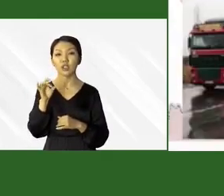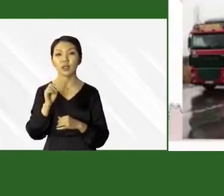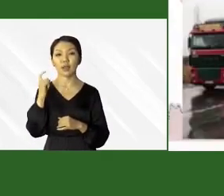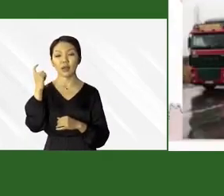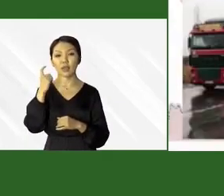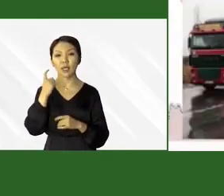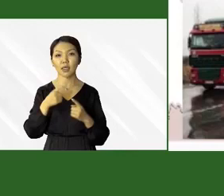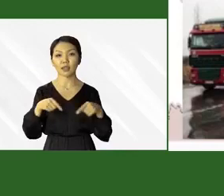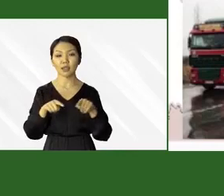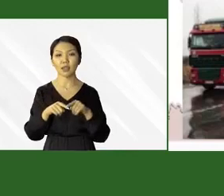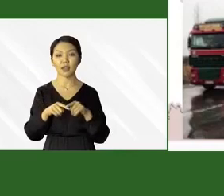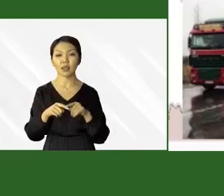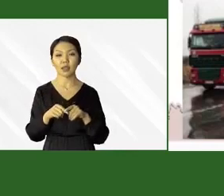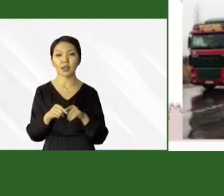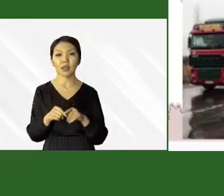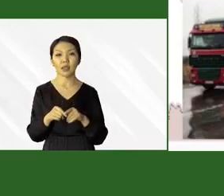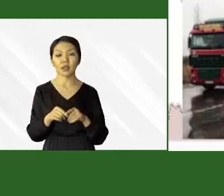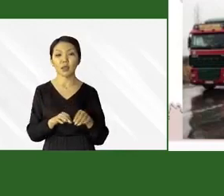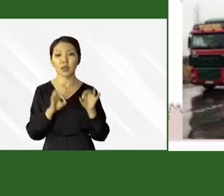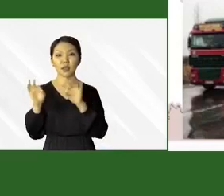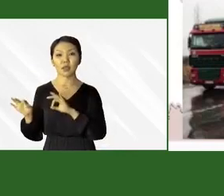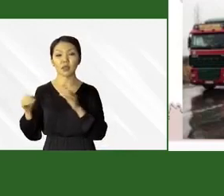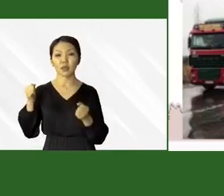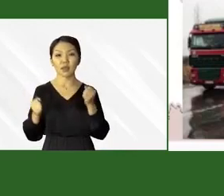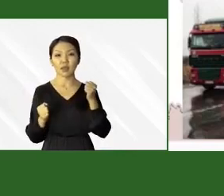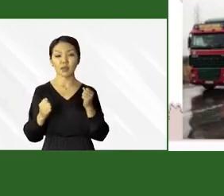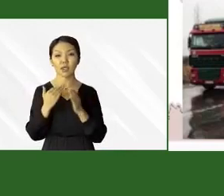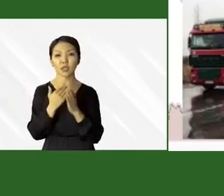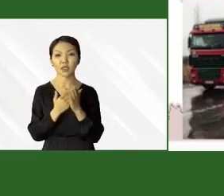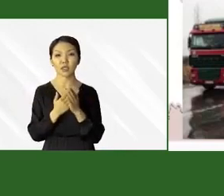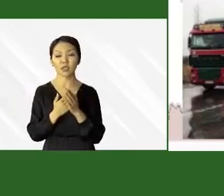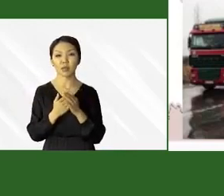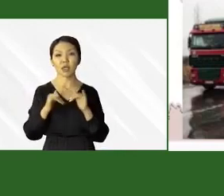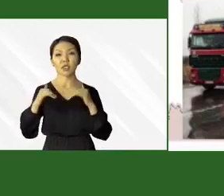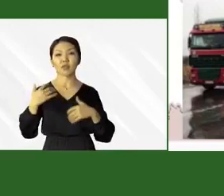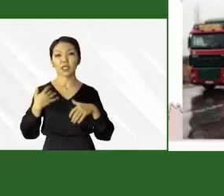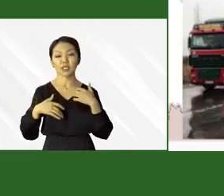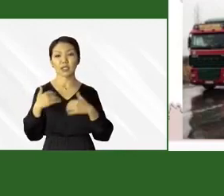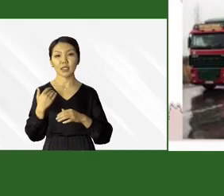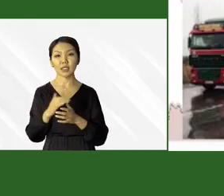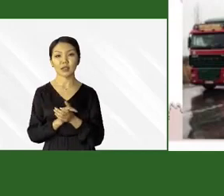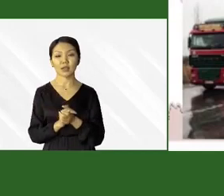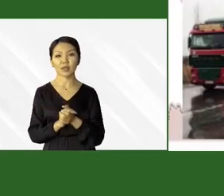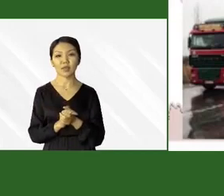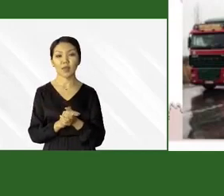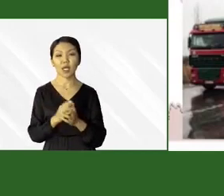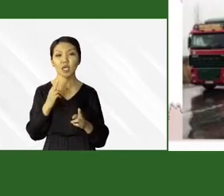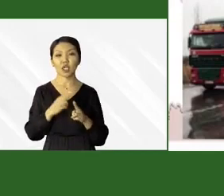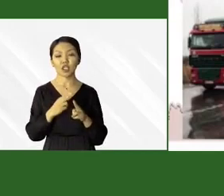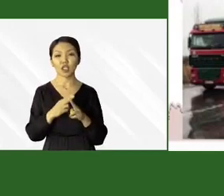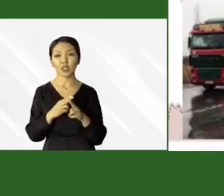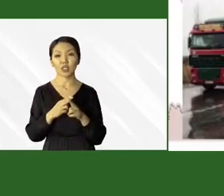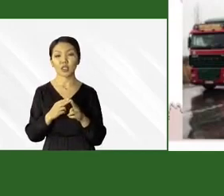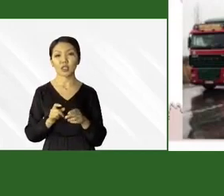Транспортная система развита слабо. В связи с горным рельефом железнодорожный транспорт не развит. Основной